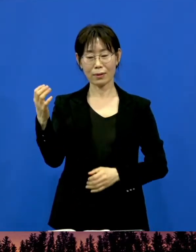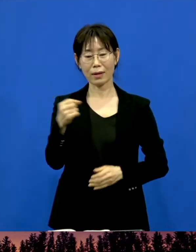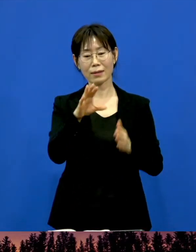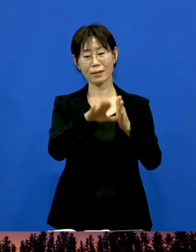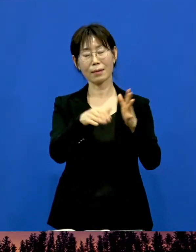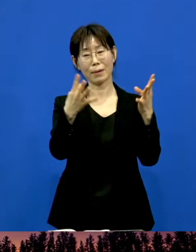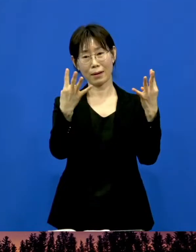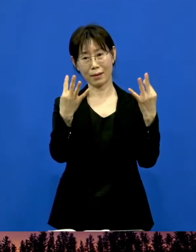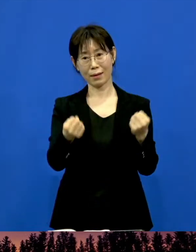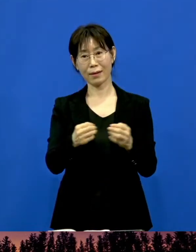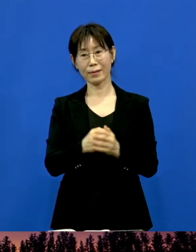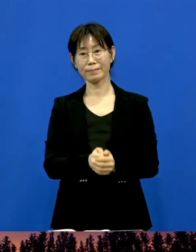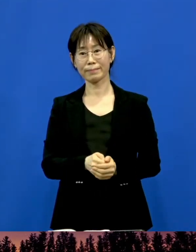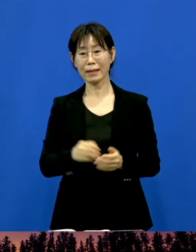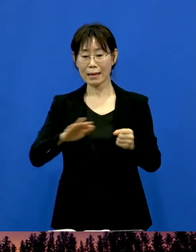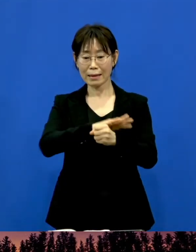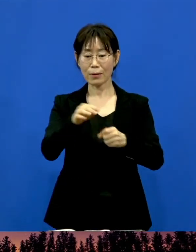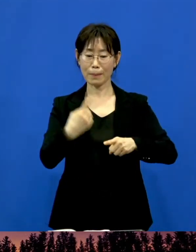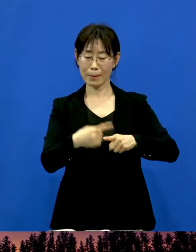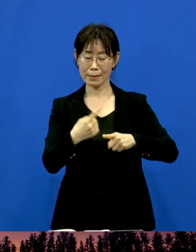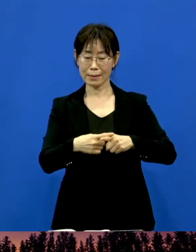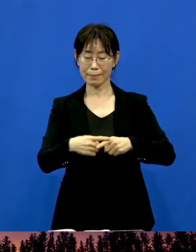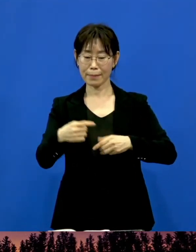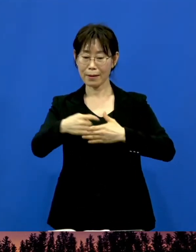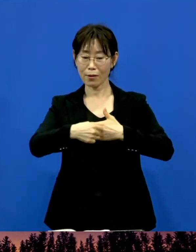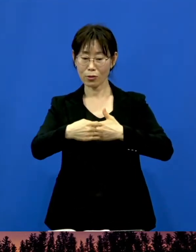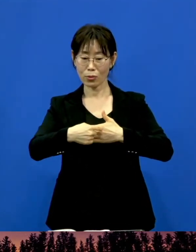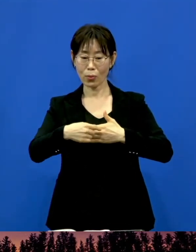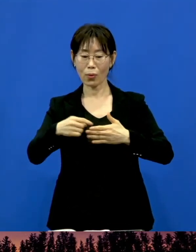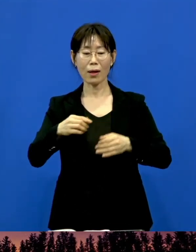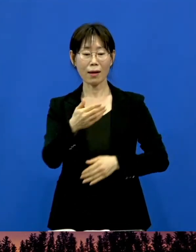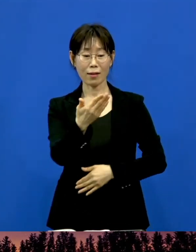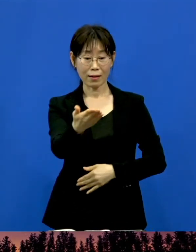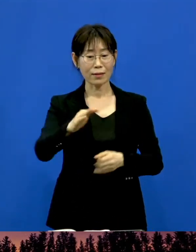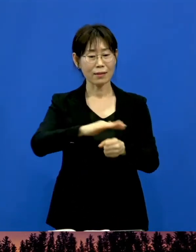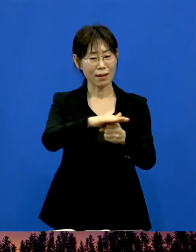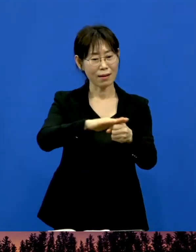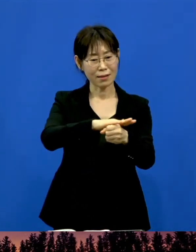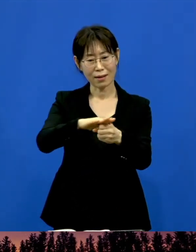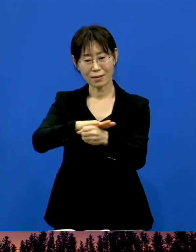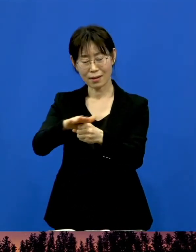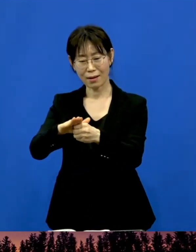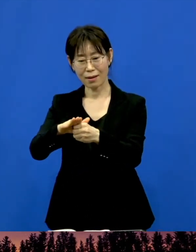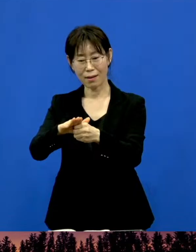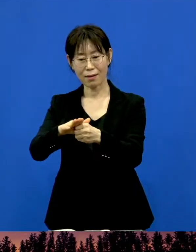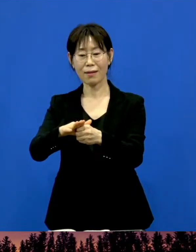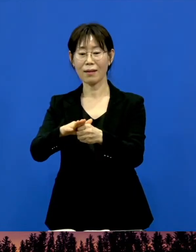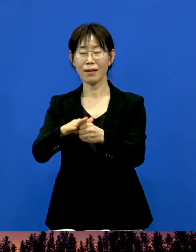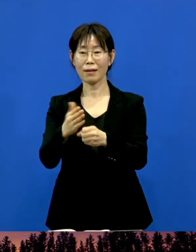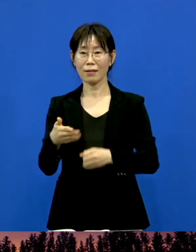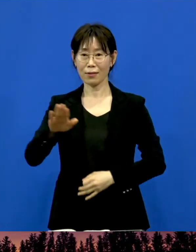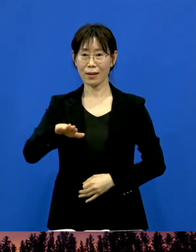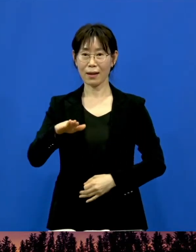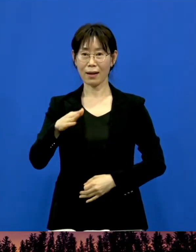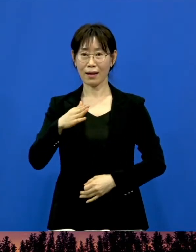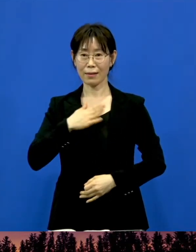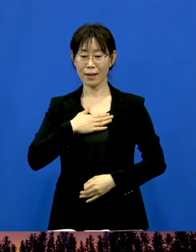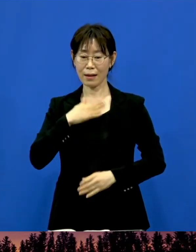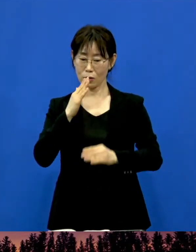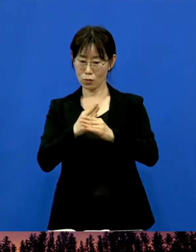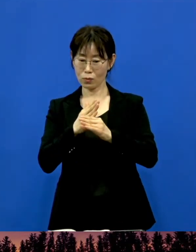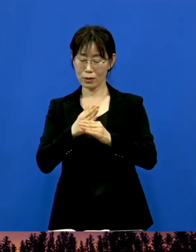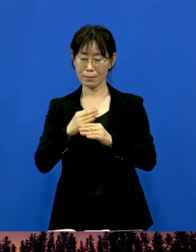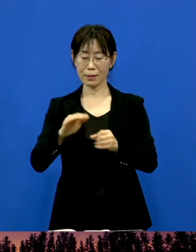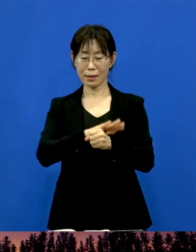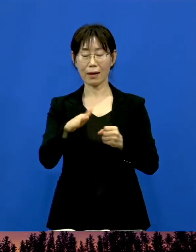여러분, 겉으로 사랑도 그렇잖아요. 겉으로는 사랑이지만 안으로 보면 탐욕일 경우가 많아요. 자기중심적. 요즘 이런 스토커가